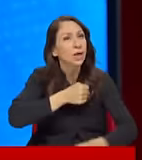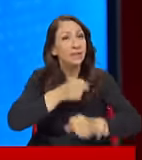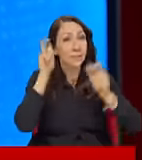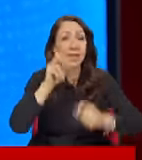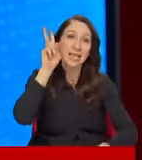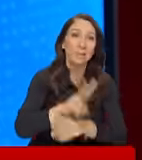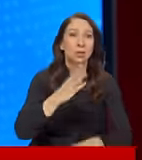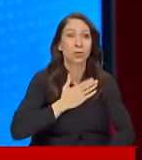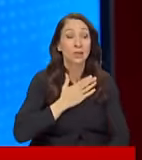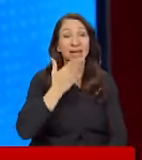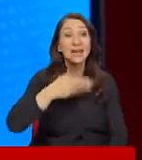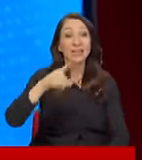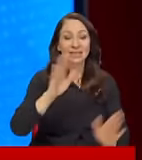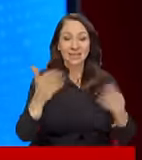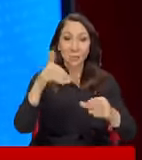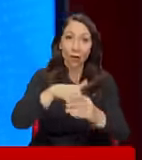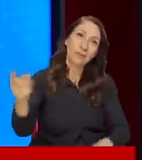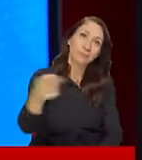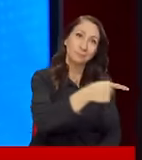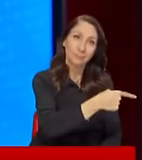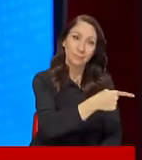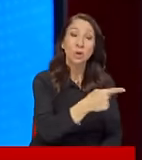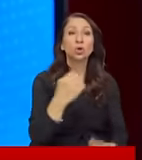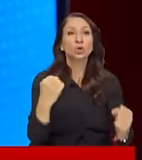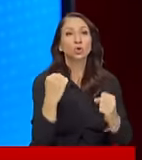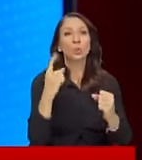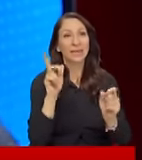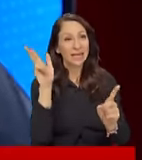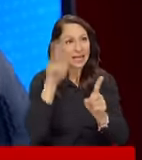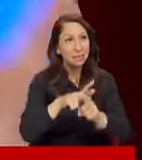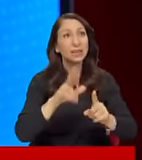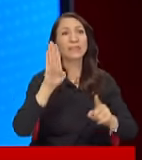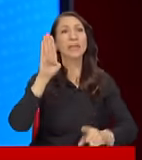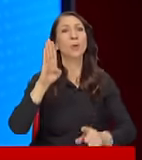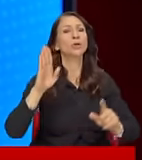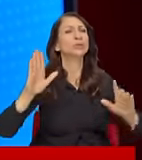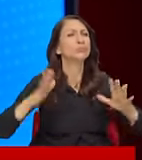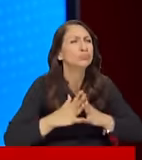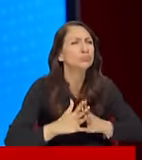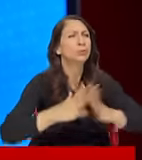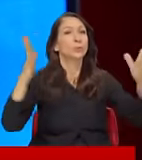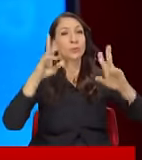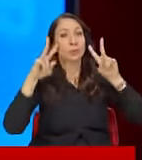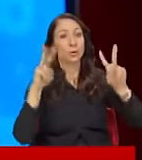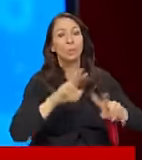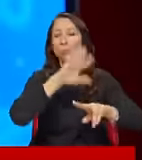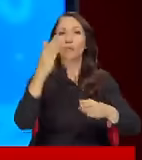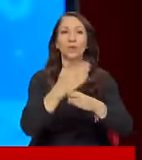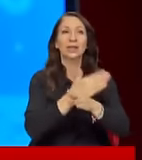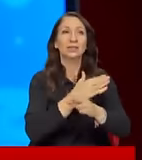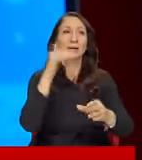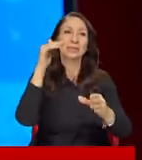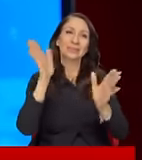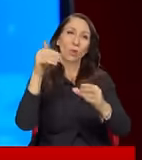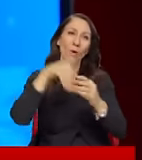edeceğim ant içiyorum. Gençleri sandığa davet ediyorum. Güçlü bir katılımla, bir demokrasi şöleni şeklinde bütün